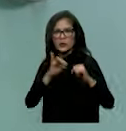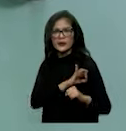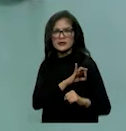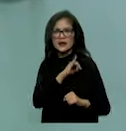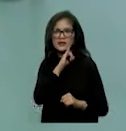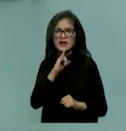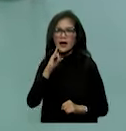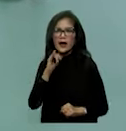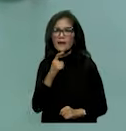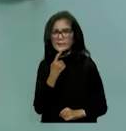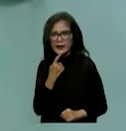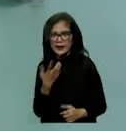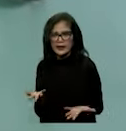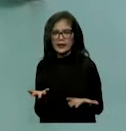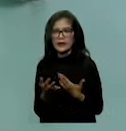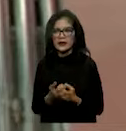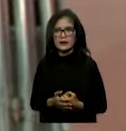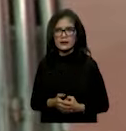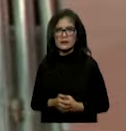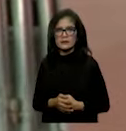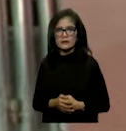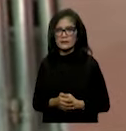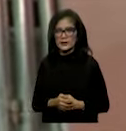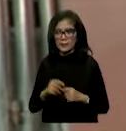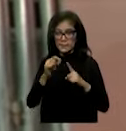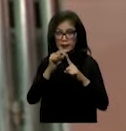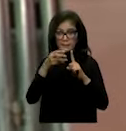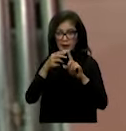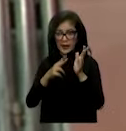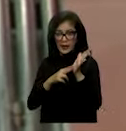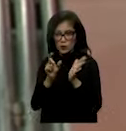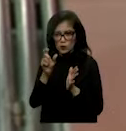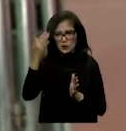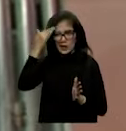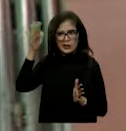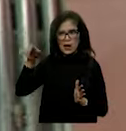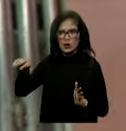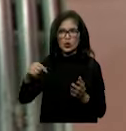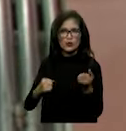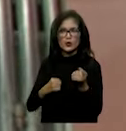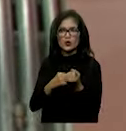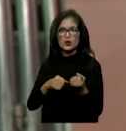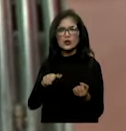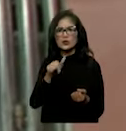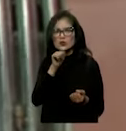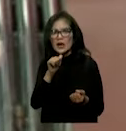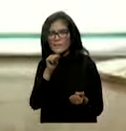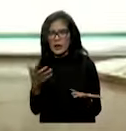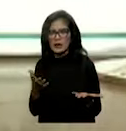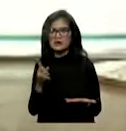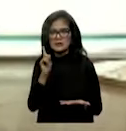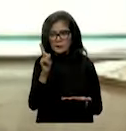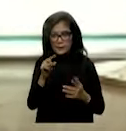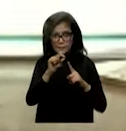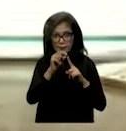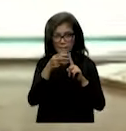PBNU tidak mengetahui siapa yang mensponsori kadernya dalam pertemuan tersebut dan menegaskan dukungan PBNU kepada Palestina serta mengecam agresi